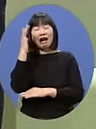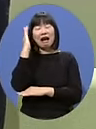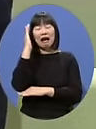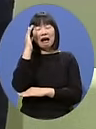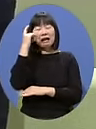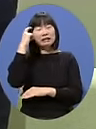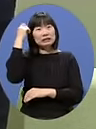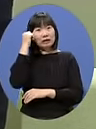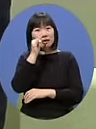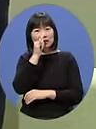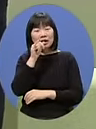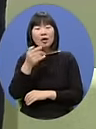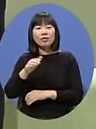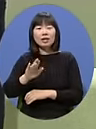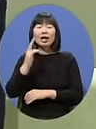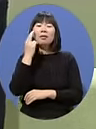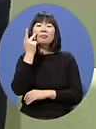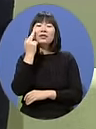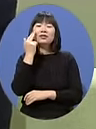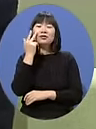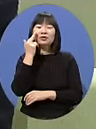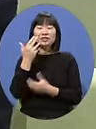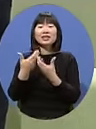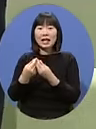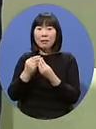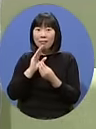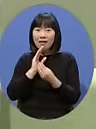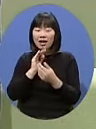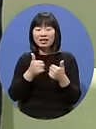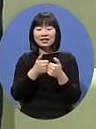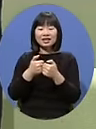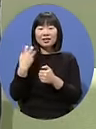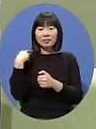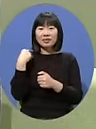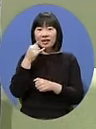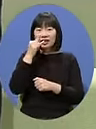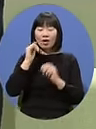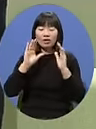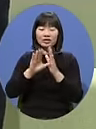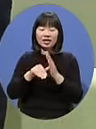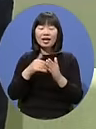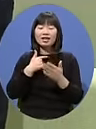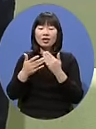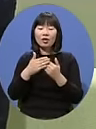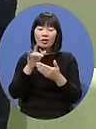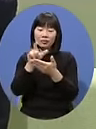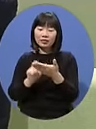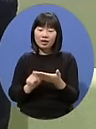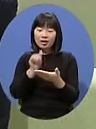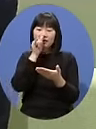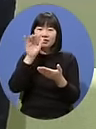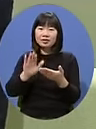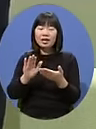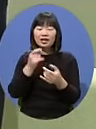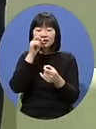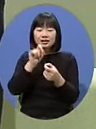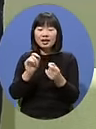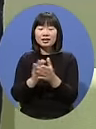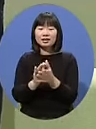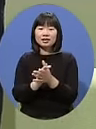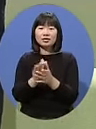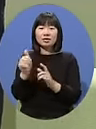생각이 나는데 그건 심지어 미국이에요. 이제 이 사람은 이제 상담하는 사람이 자기 어릴 적 경험을 썼는데 친한